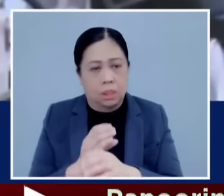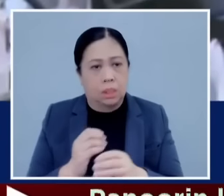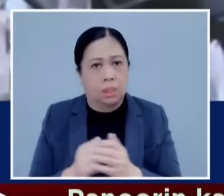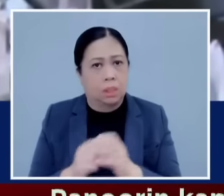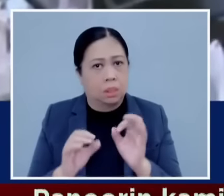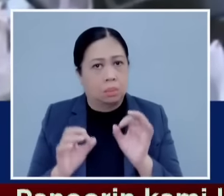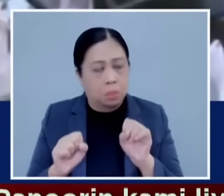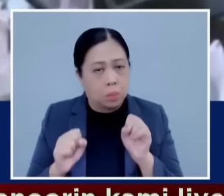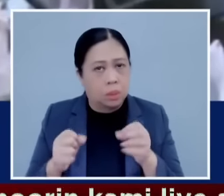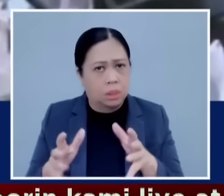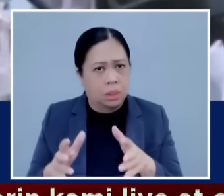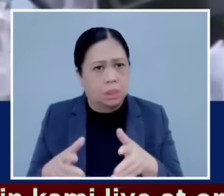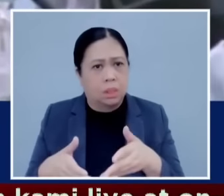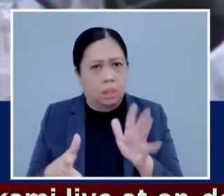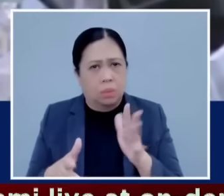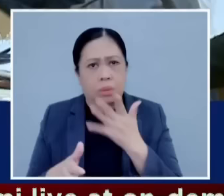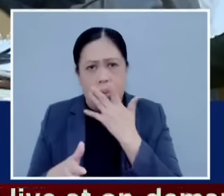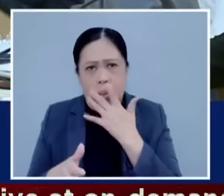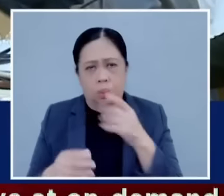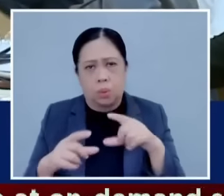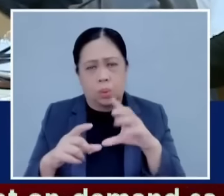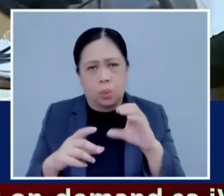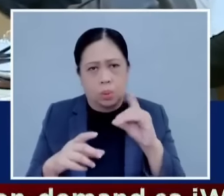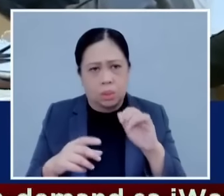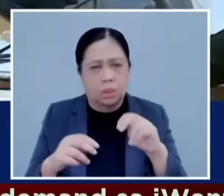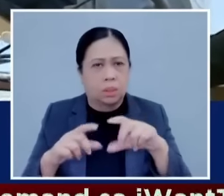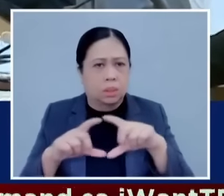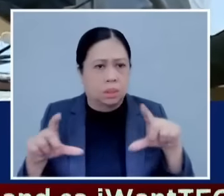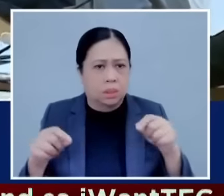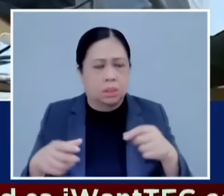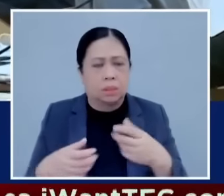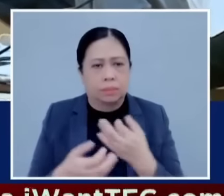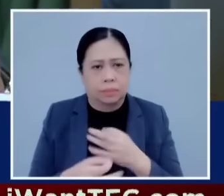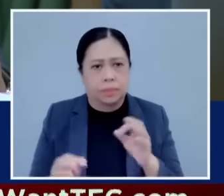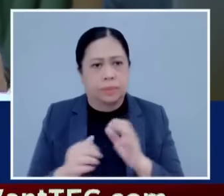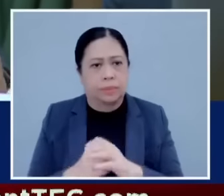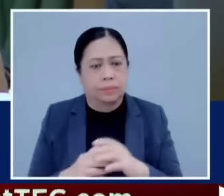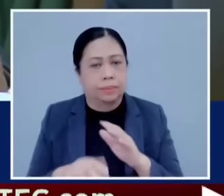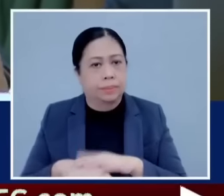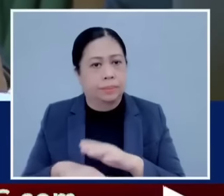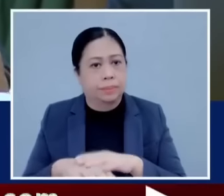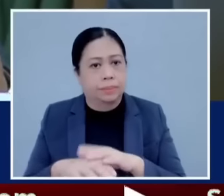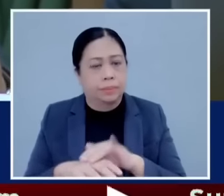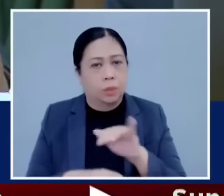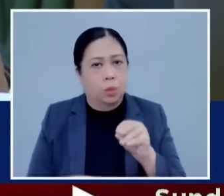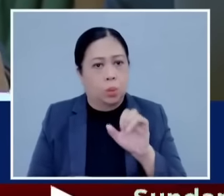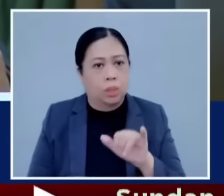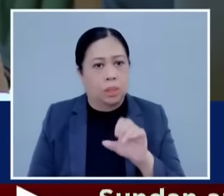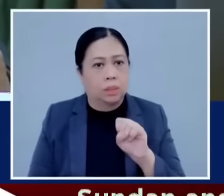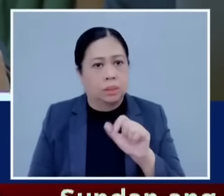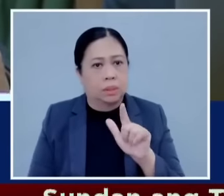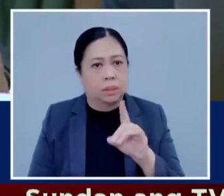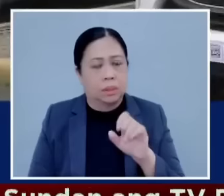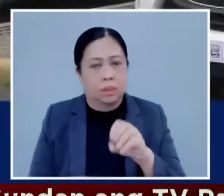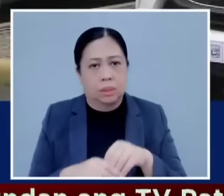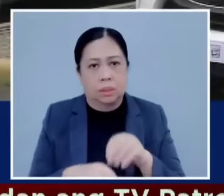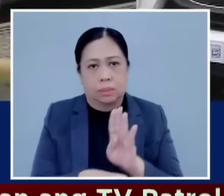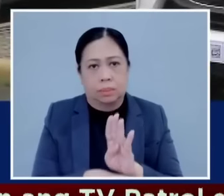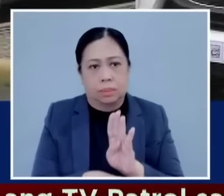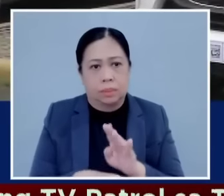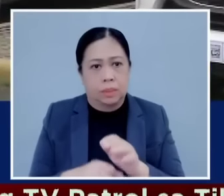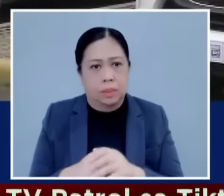pwedeng color coding exempt na lang. Nagpaalala naman si Albay Representative Joey Salceda sa mga establishmento